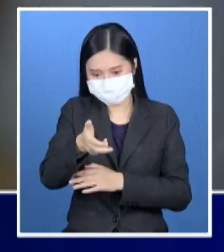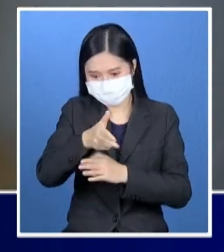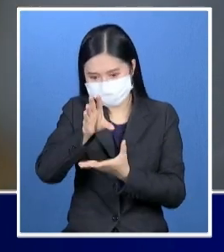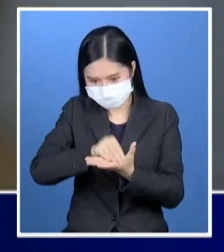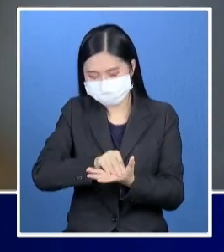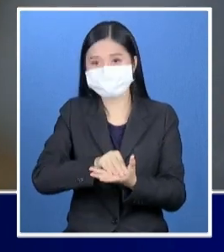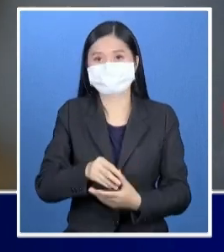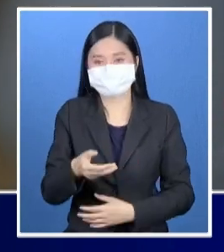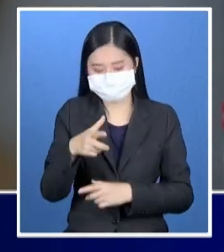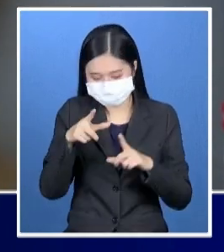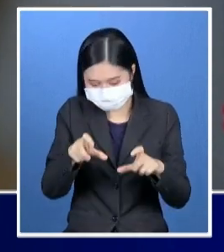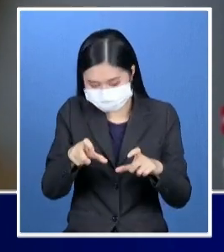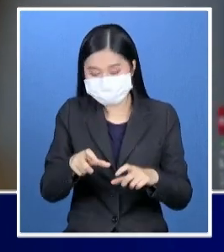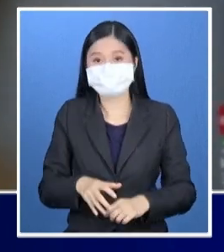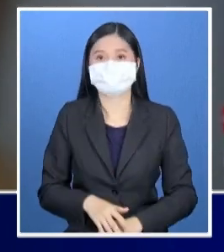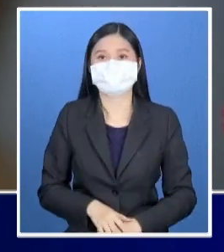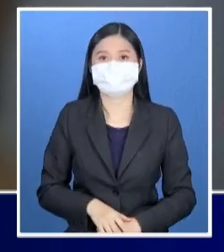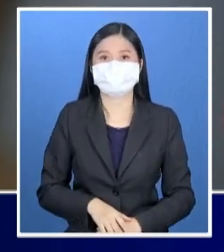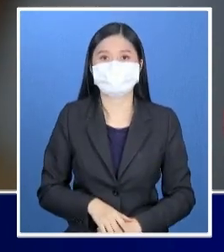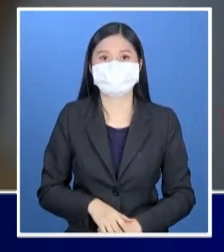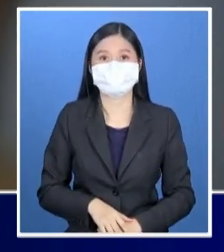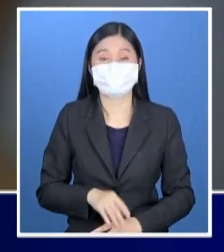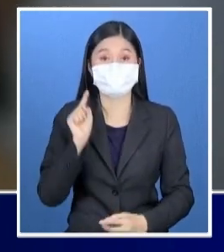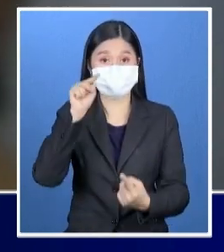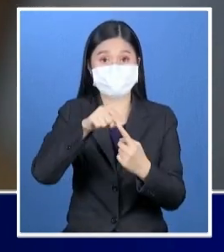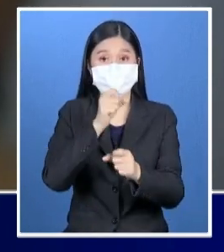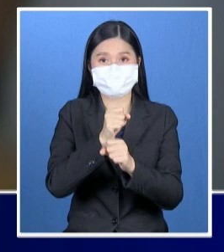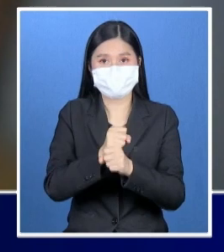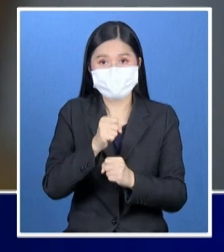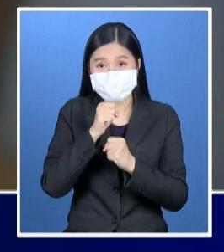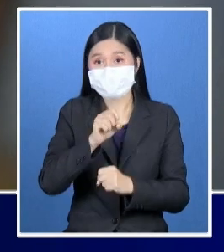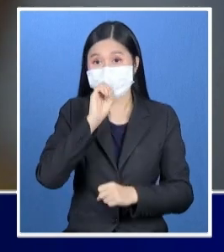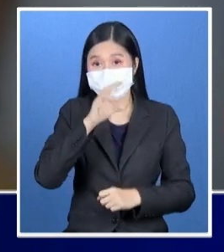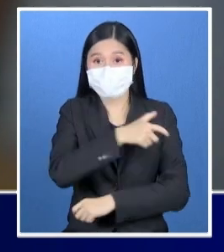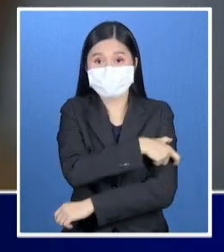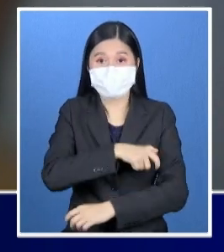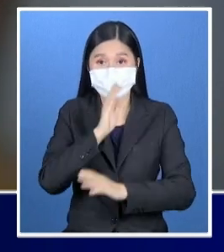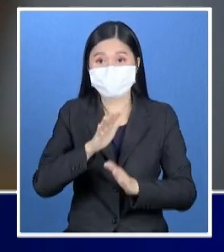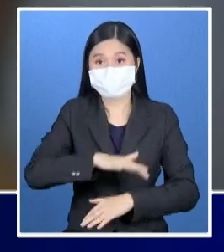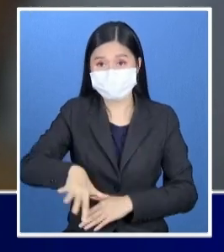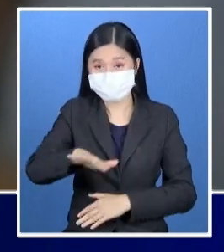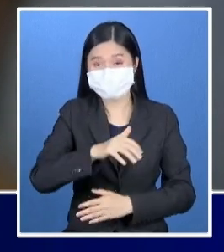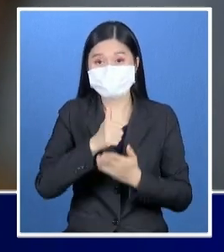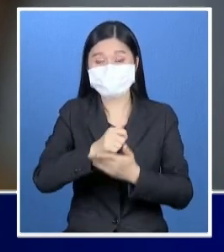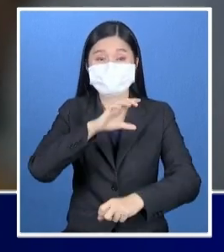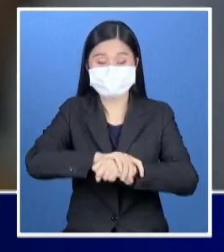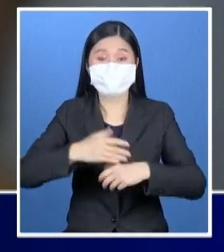ไอ้ของนี้ด้วยนี่แล้วก็พอไปถึงที่ทำงานเธอพยายามที่จะบอกยามและคนรอบข้างช่ว